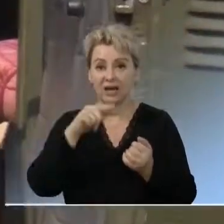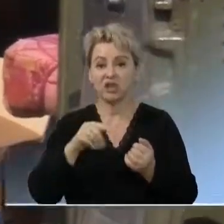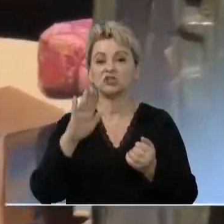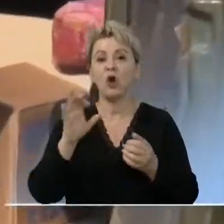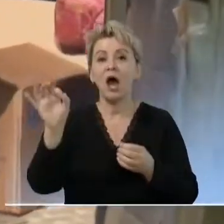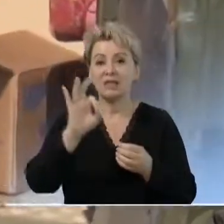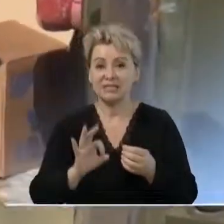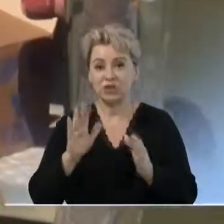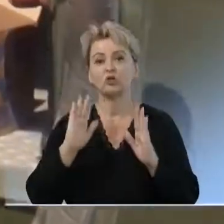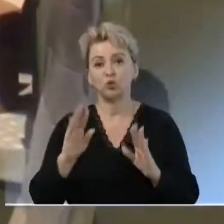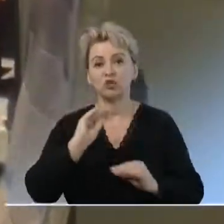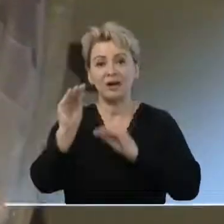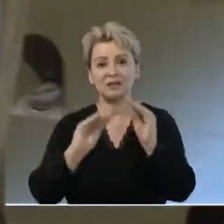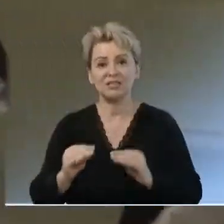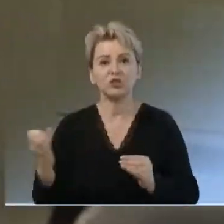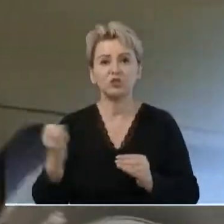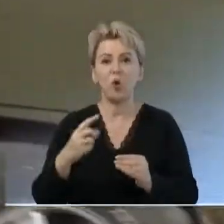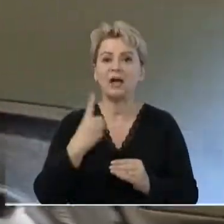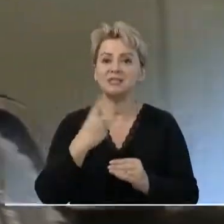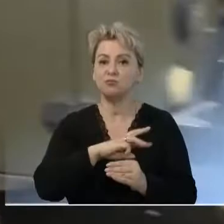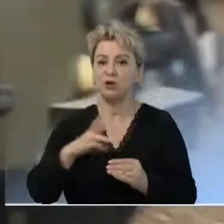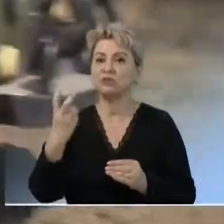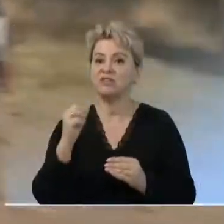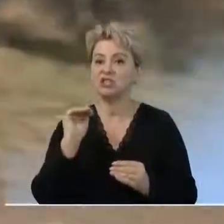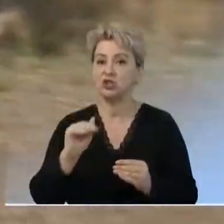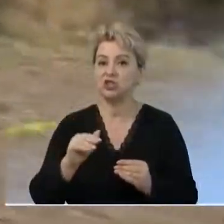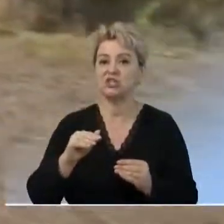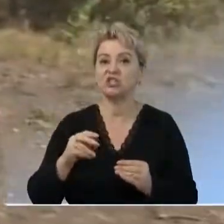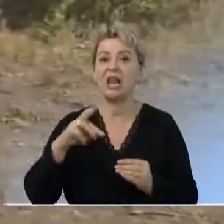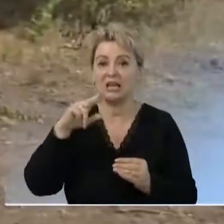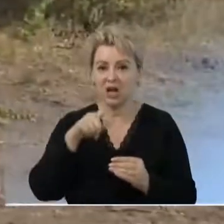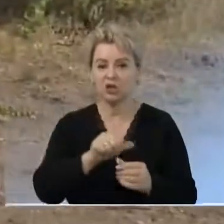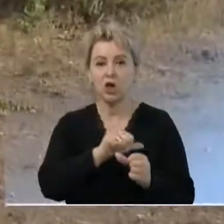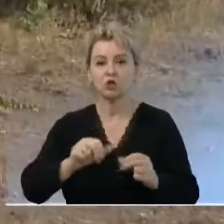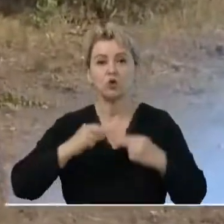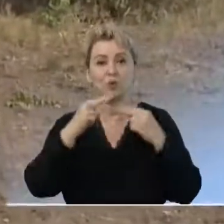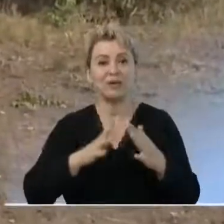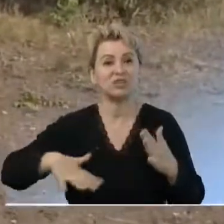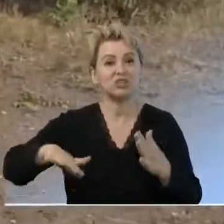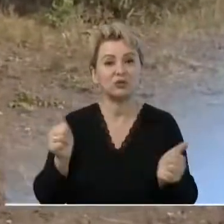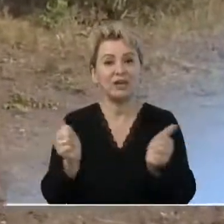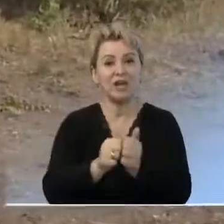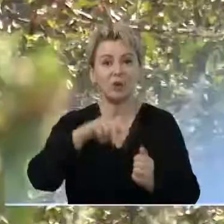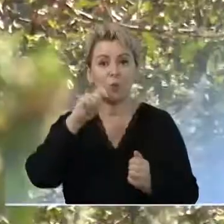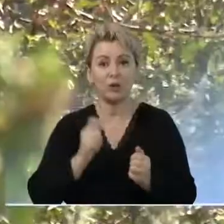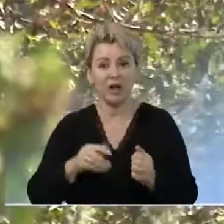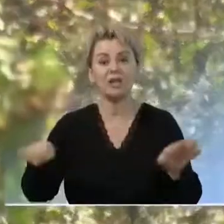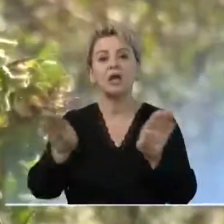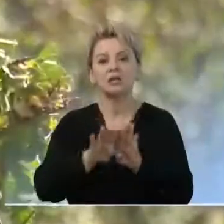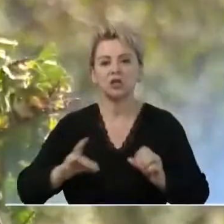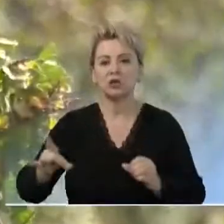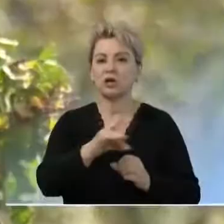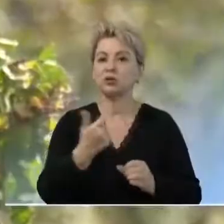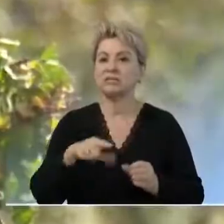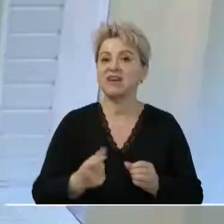осеннюю кампанию будет разложено еще 1 200 000 доз. Особое внимание территориям, граничащим с Украиной, а также районам,